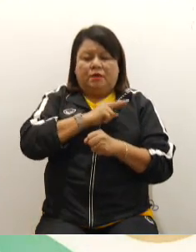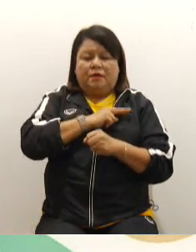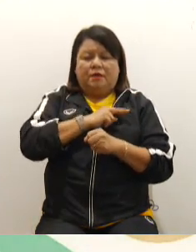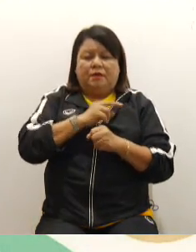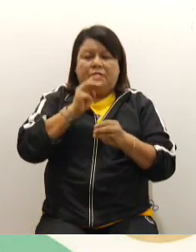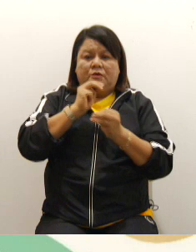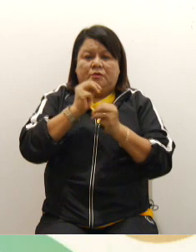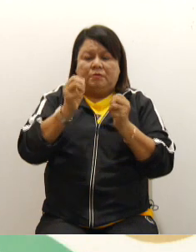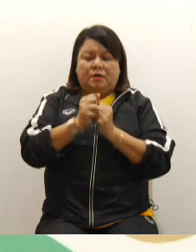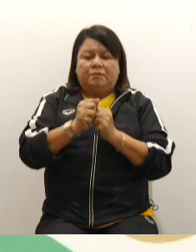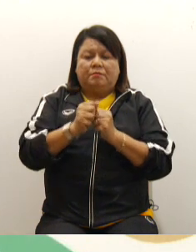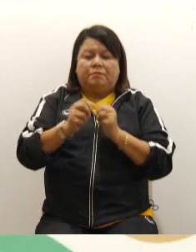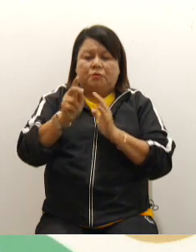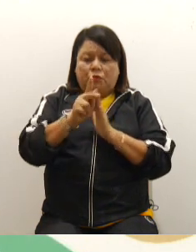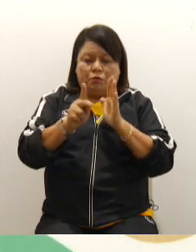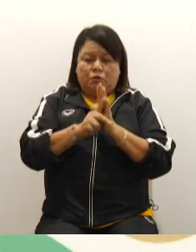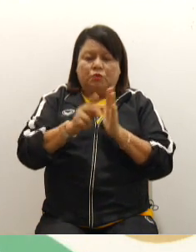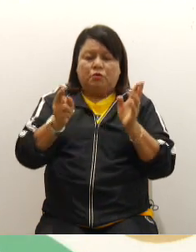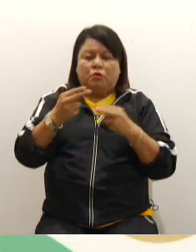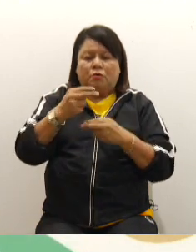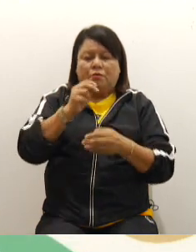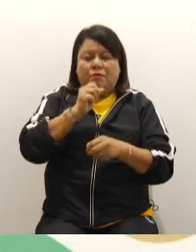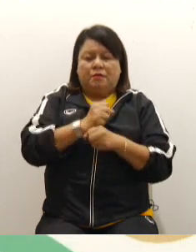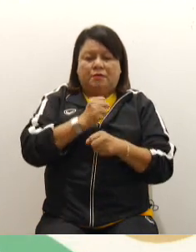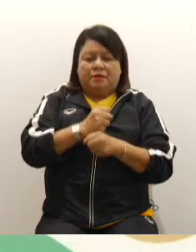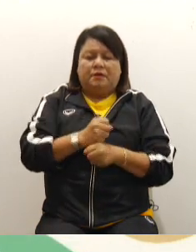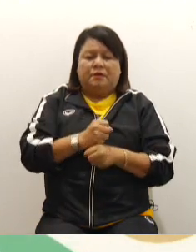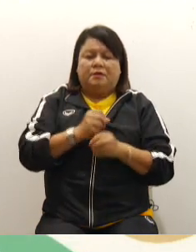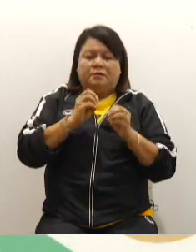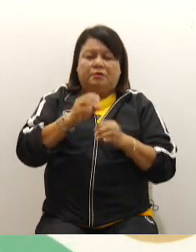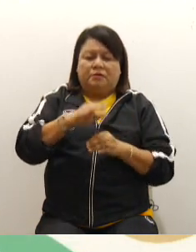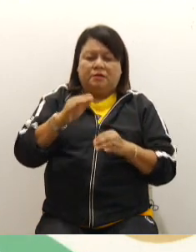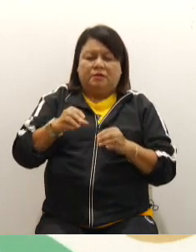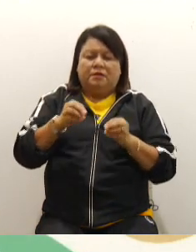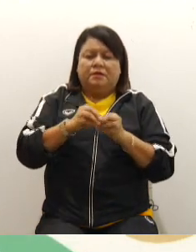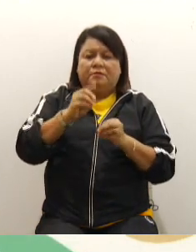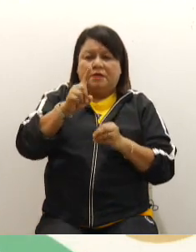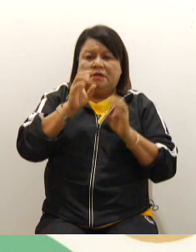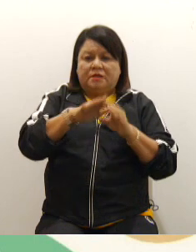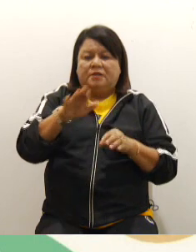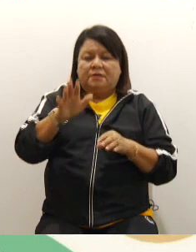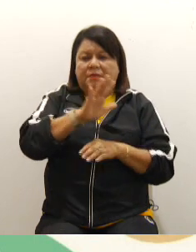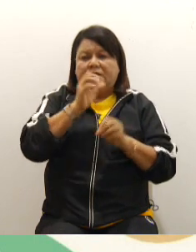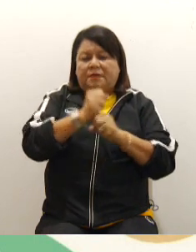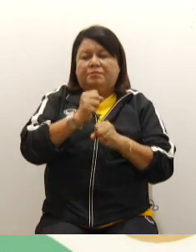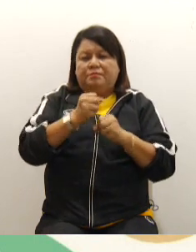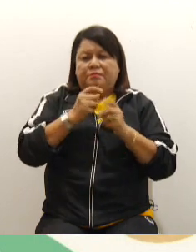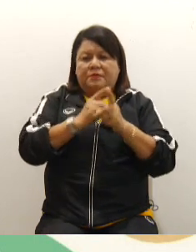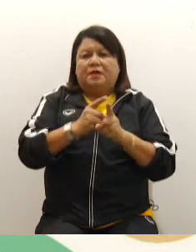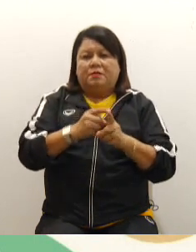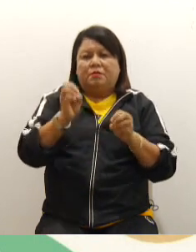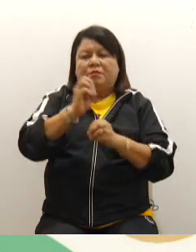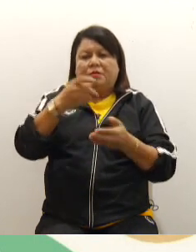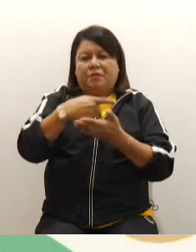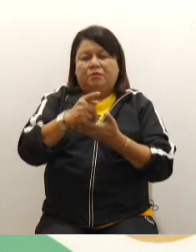ทราบข้อกำหนดในการปฏิบัติเพื่อความปลอดภัยไหมเราสอนเด็กแทบตายนะครับแต่เด็กไม่ได้ปฏิบัติตามเนี่ยก็ไม่มีประโยชน์อะไรเราให้ใส่อุปก